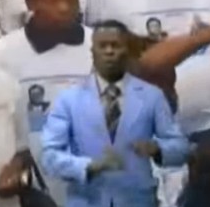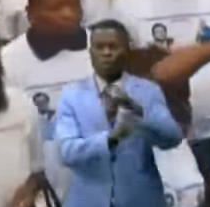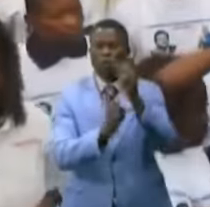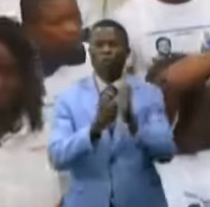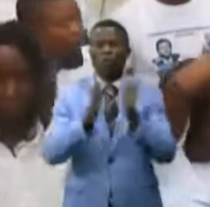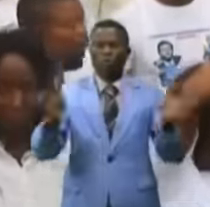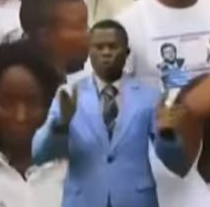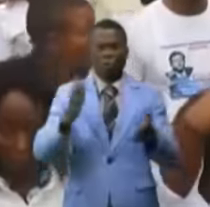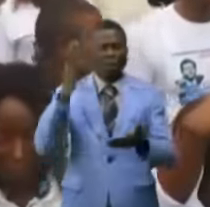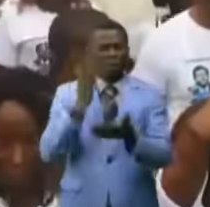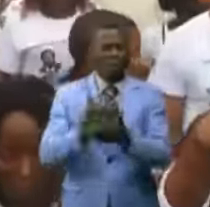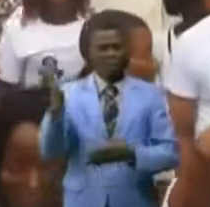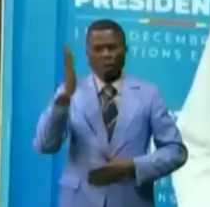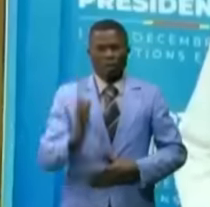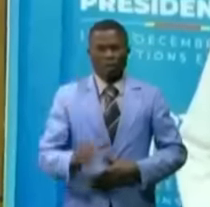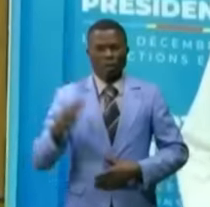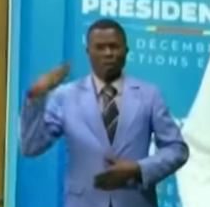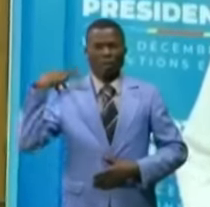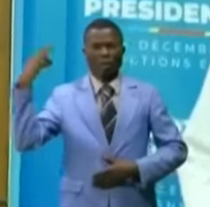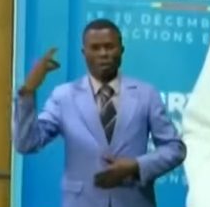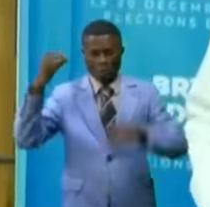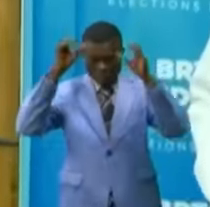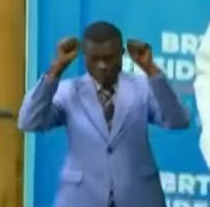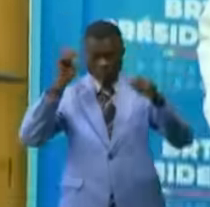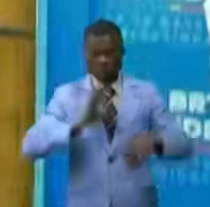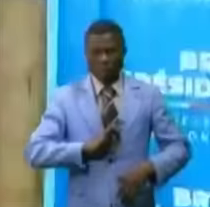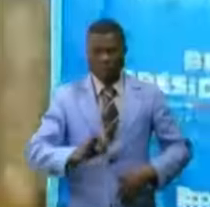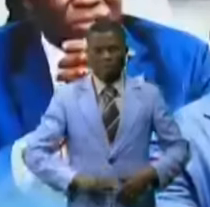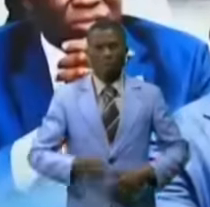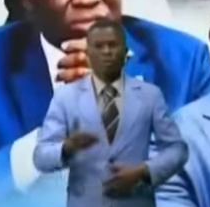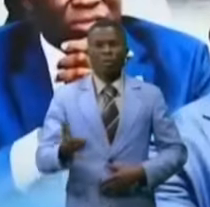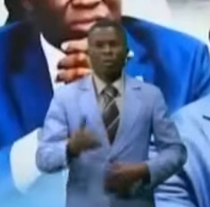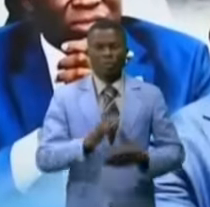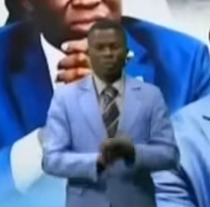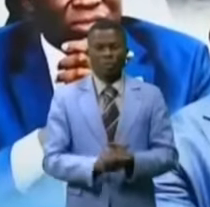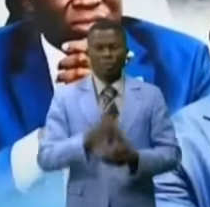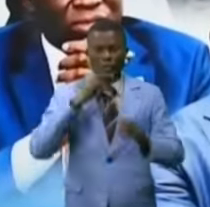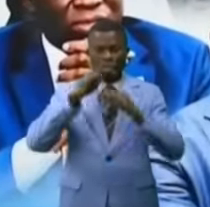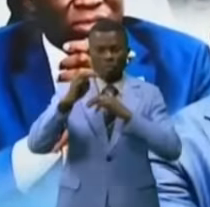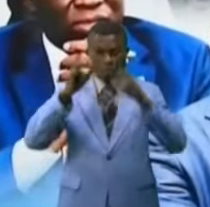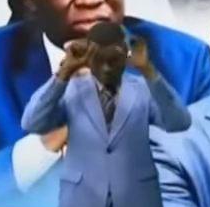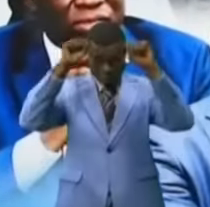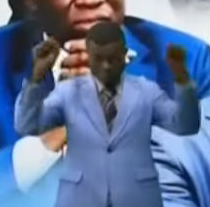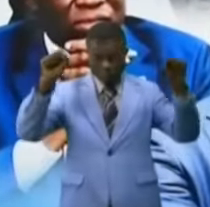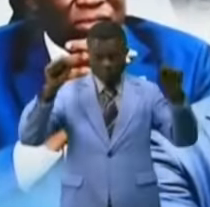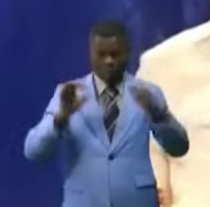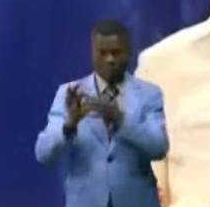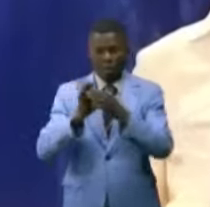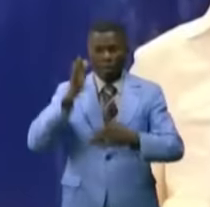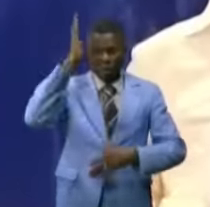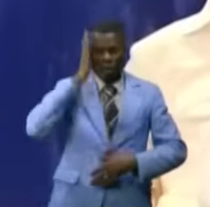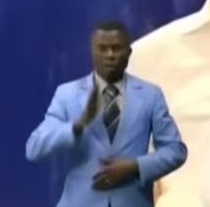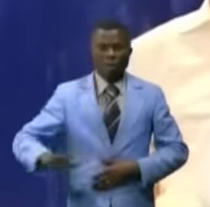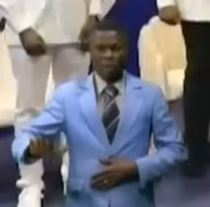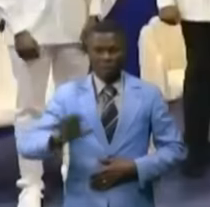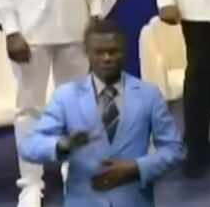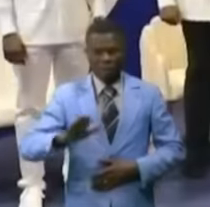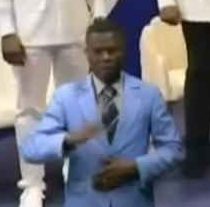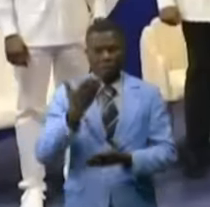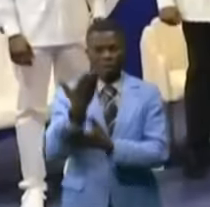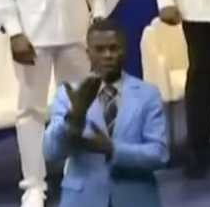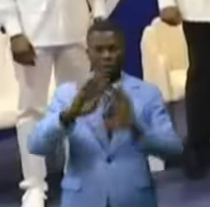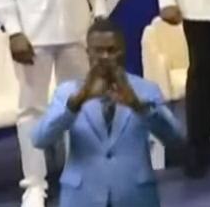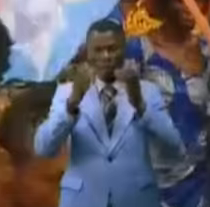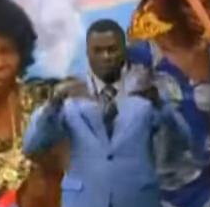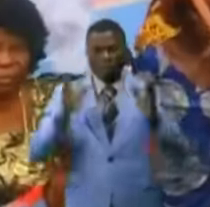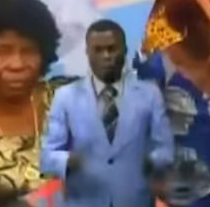total et indéfectible à la candidature de Félix-Antoine Tshisekedi Tshilombo. Le message du président de l'Union sacrée de la Nation de faire appel à tous les